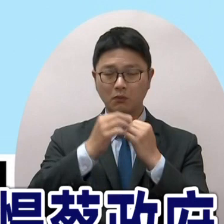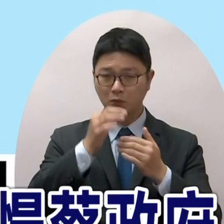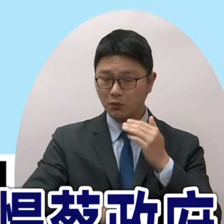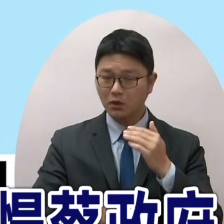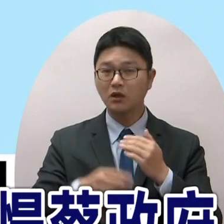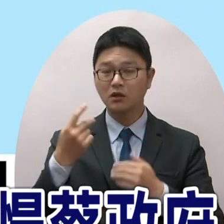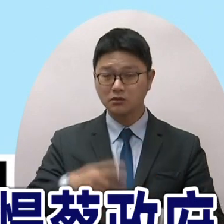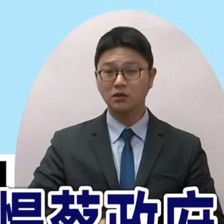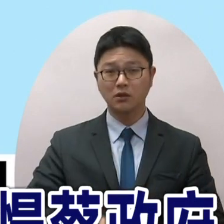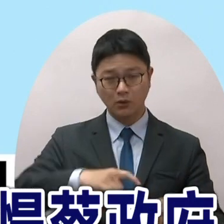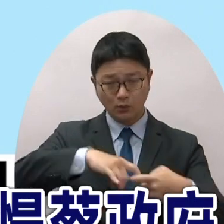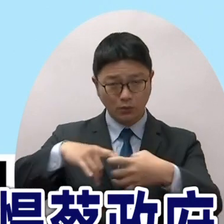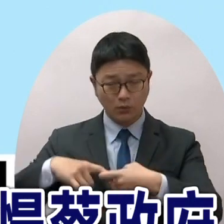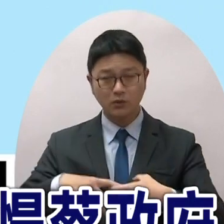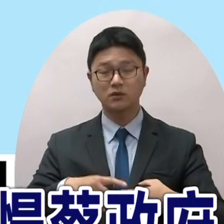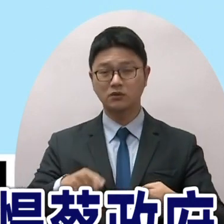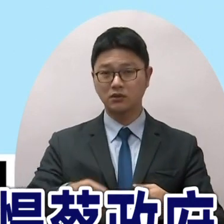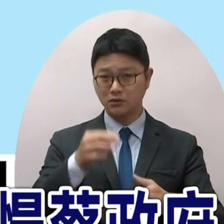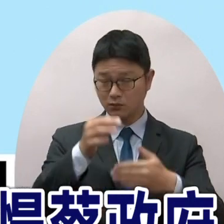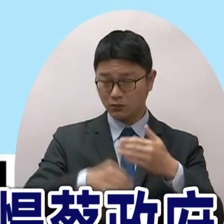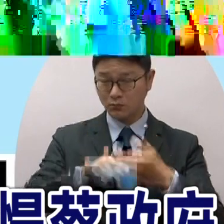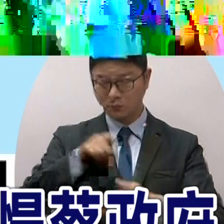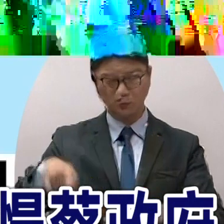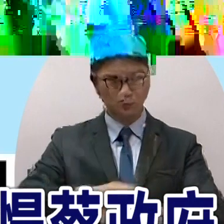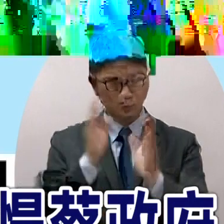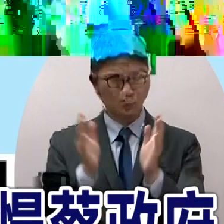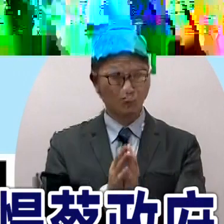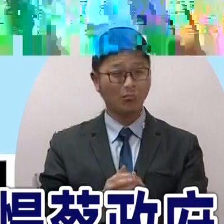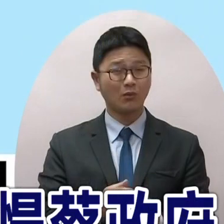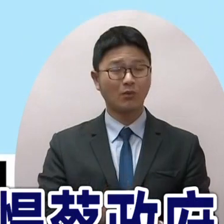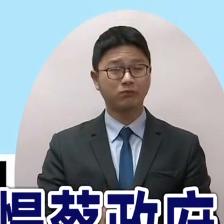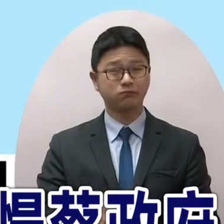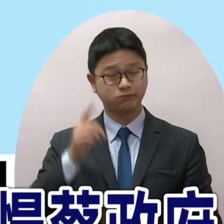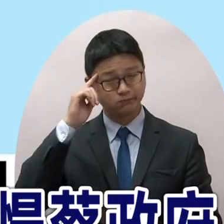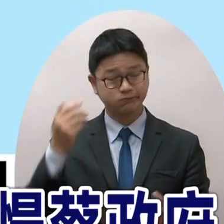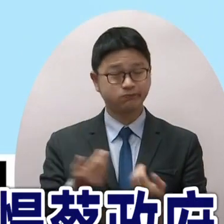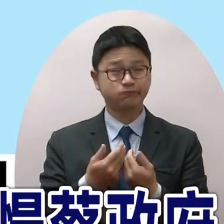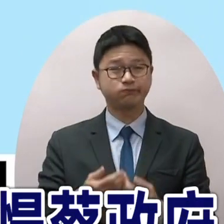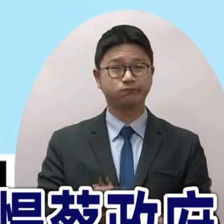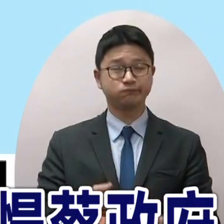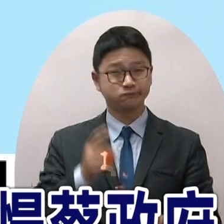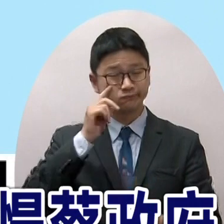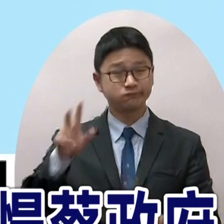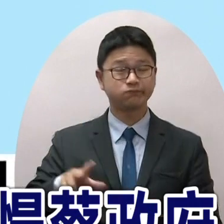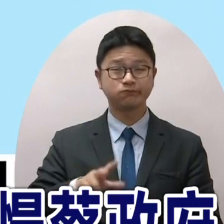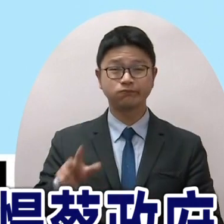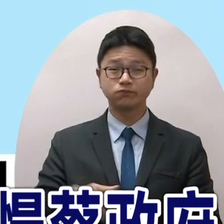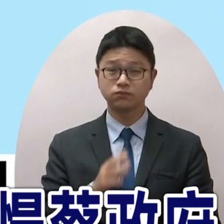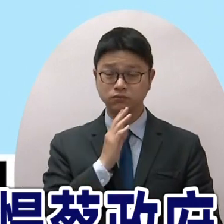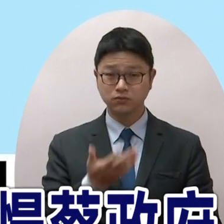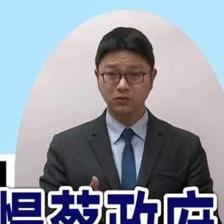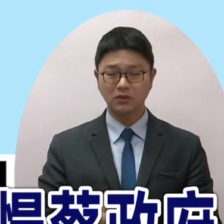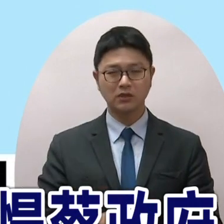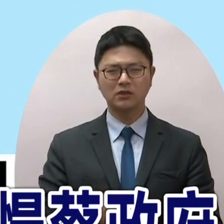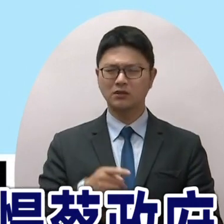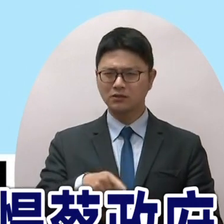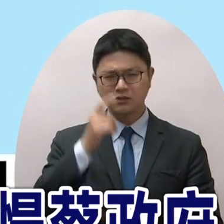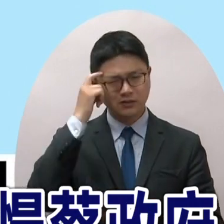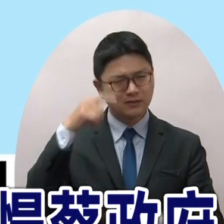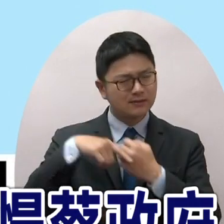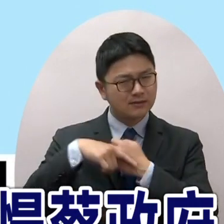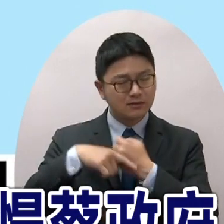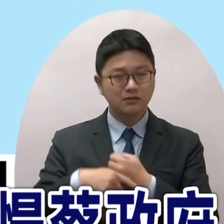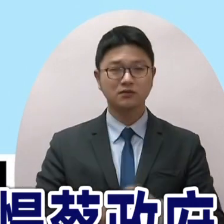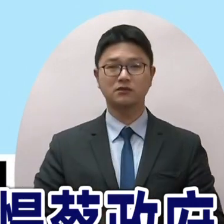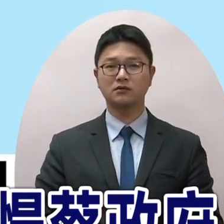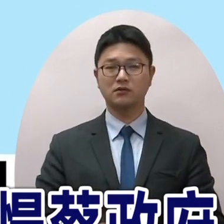国际上面的联合国的宪章的规定都不知道吗？居然想要透过权动法要动员